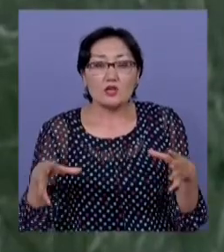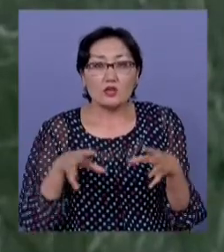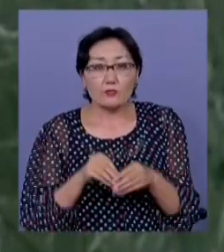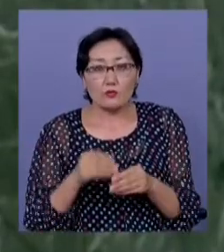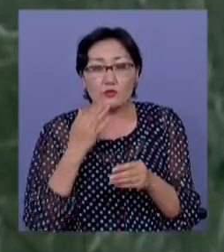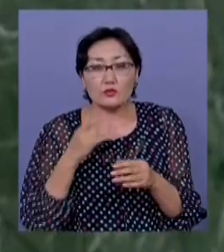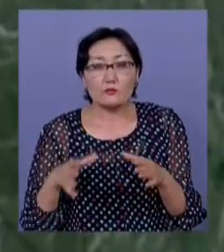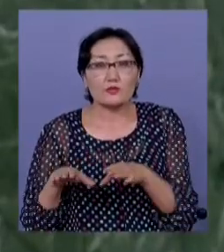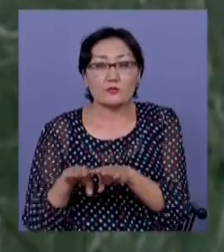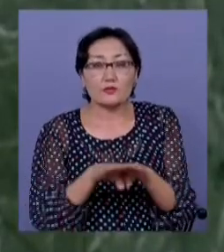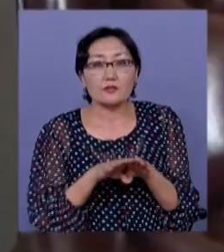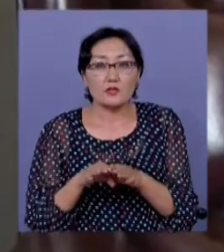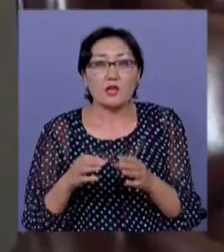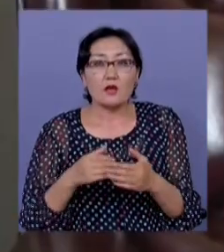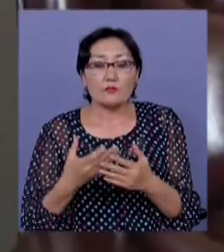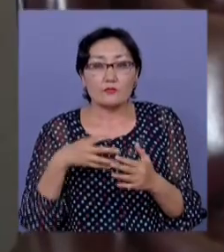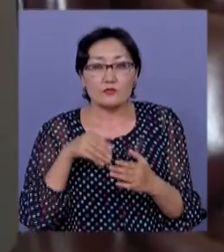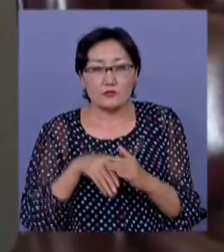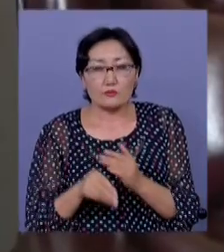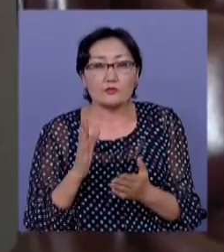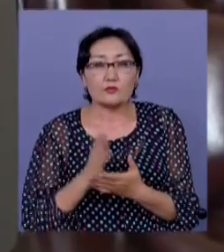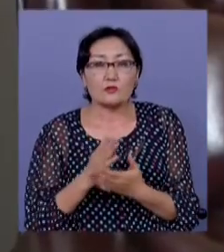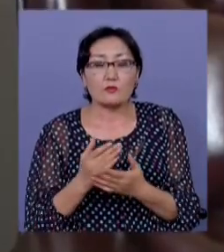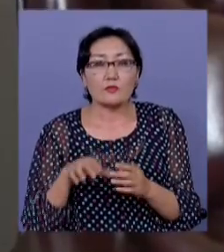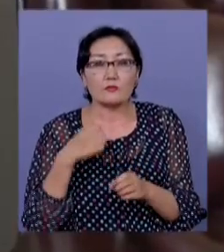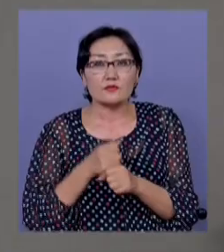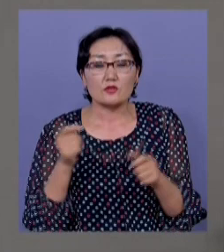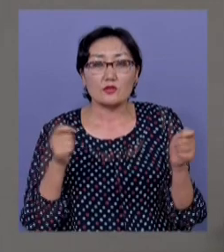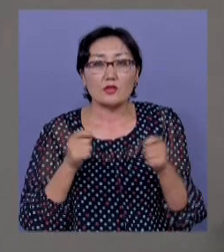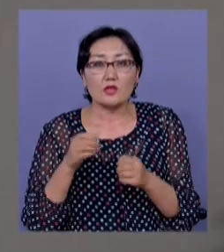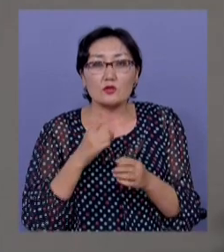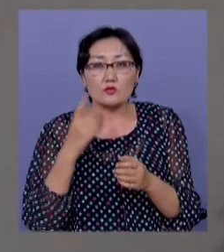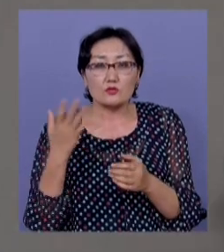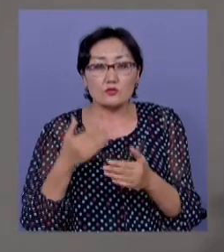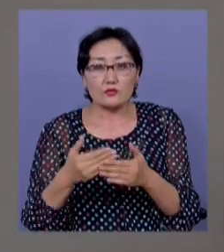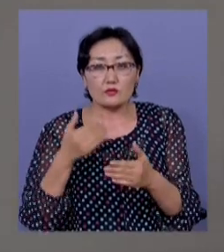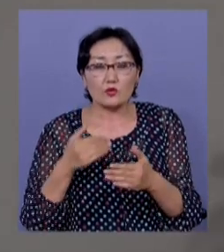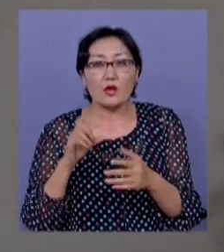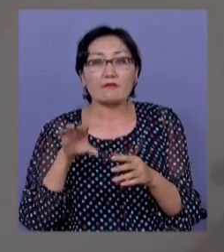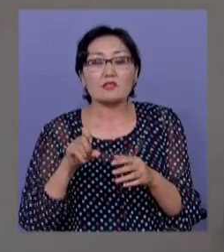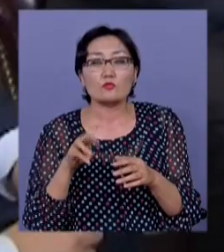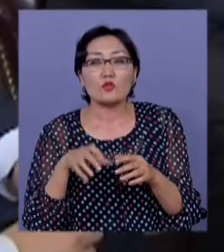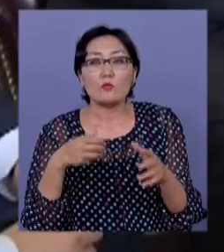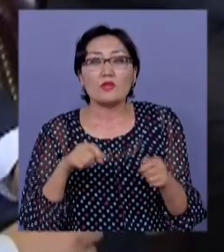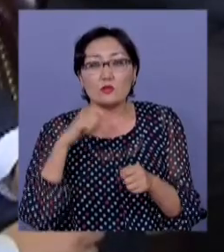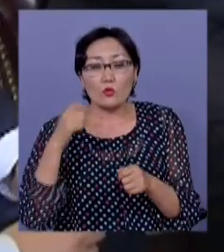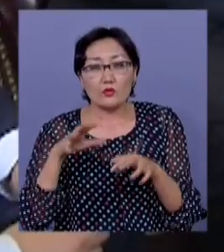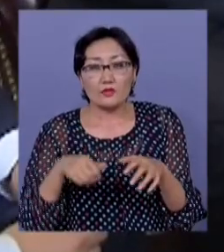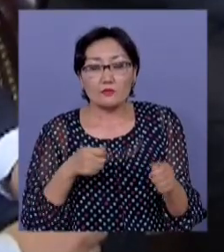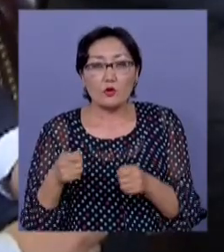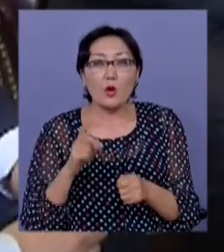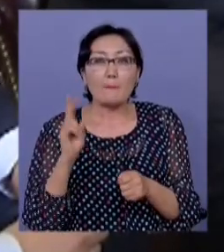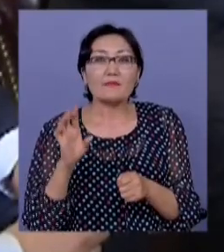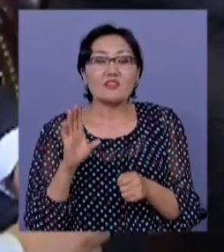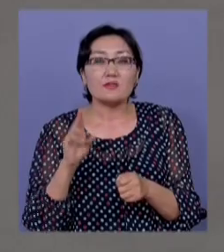бірегейлігінің ажырамас бөлігіне айналды. Бас ассамблея алаңында сөз сөйлеуге шықпас бұрын Қасым-Жомарт Тоқаев Украина президенті